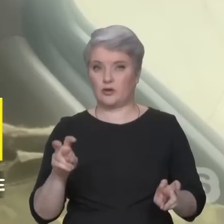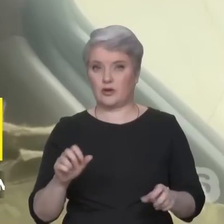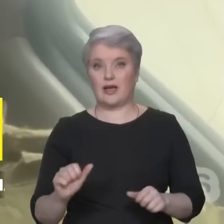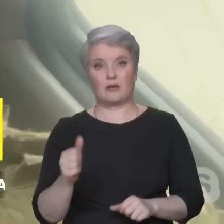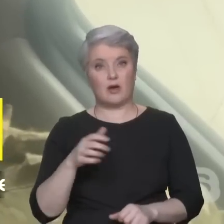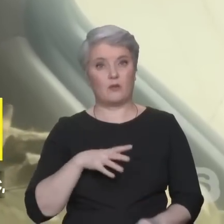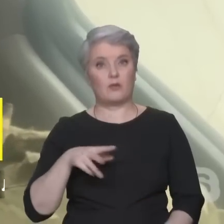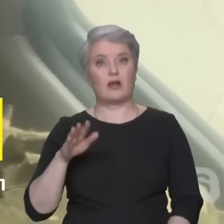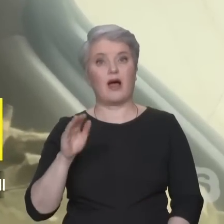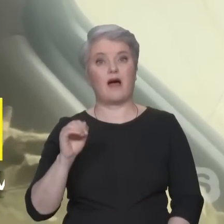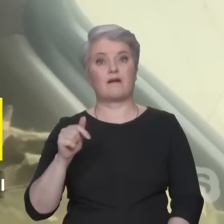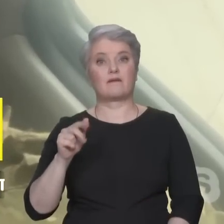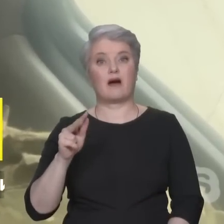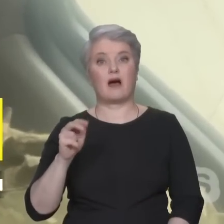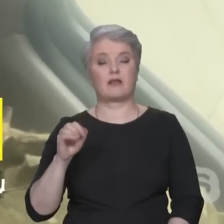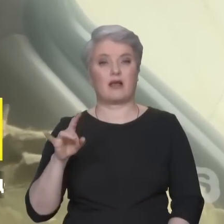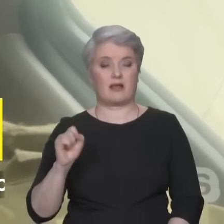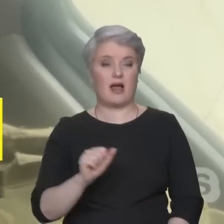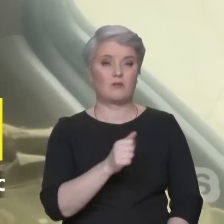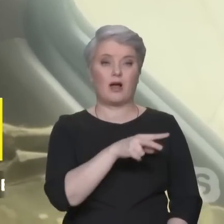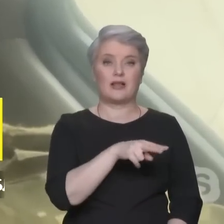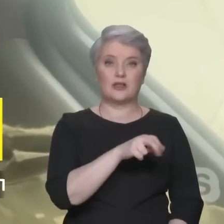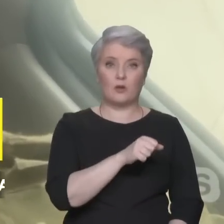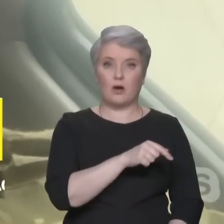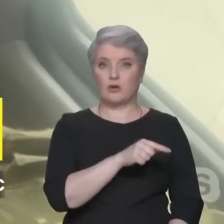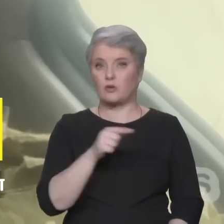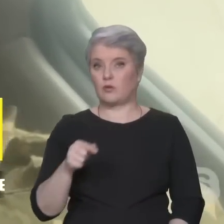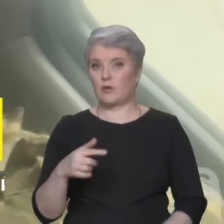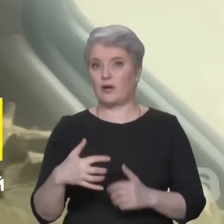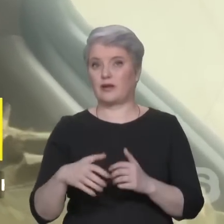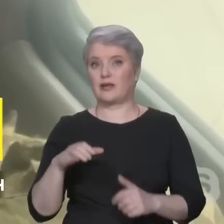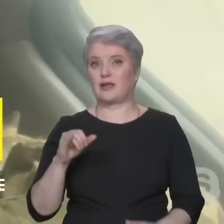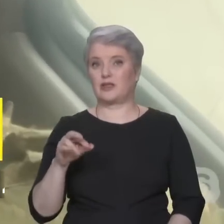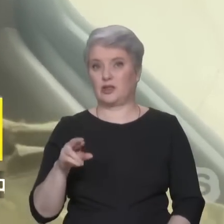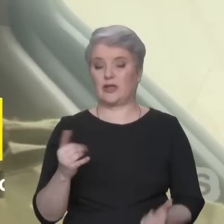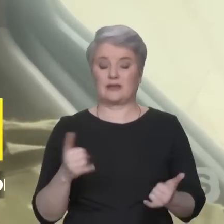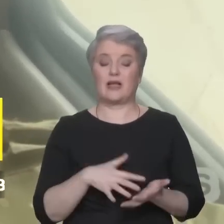спочатку листопада і до кінця, до середини січня. Зараз так само вони